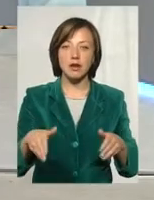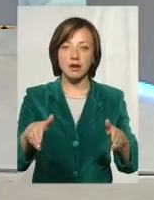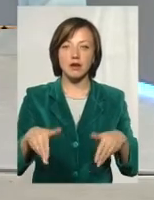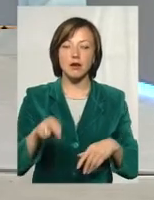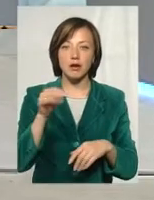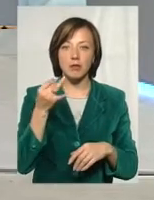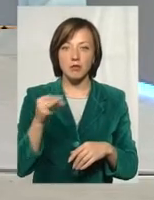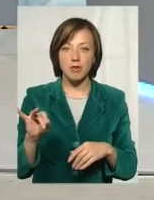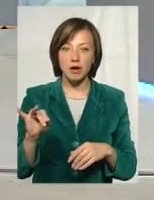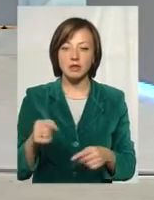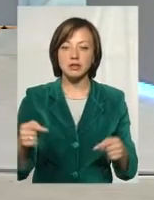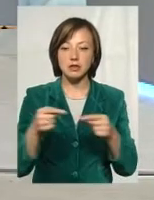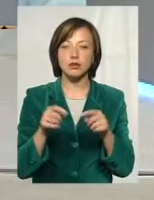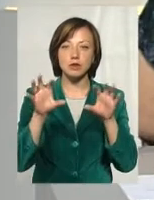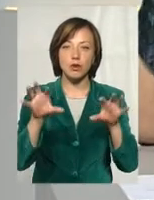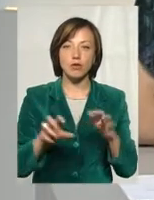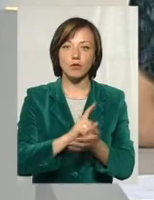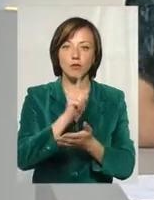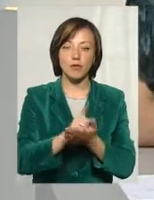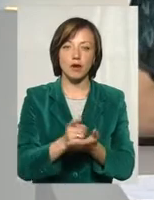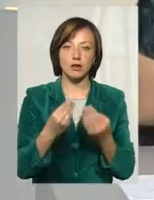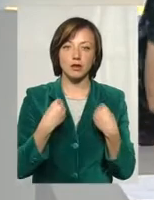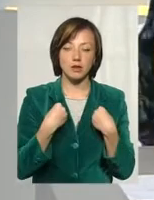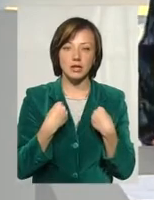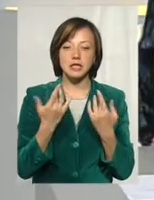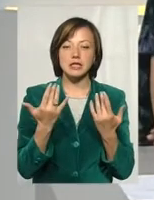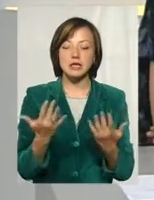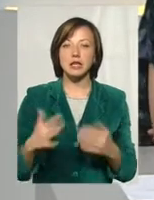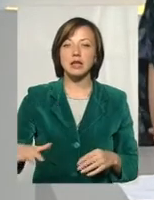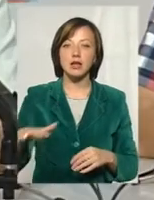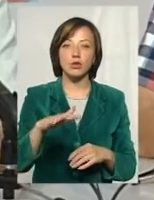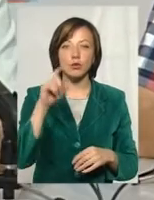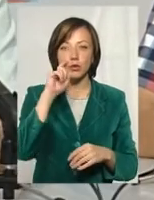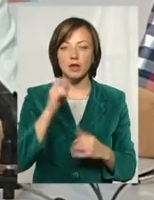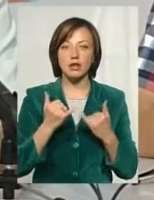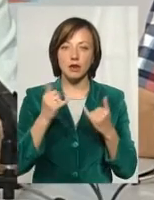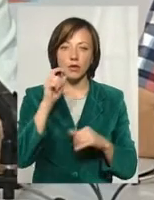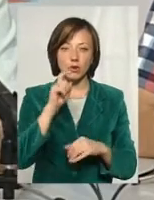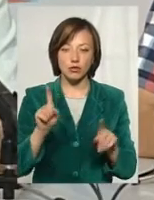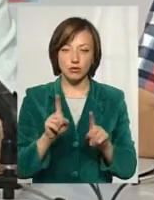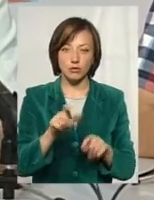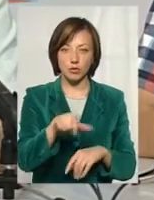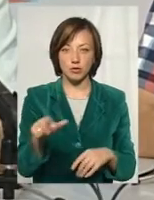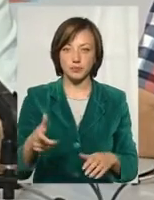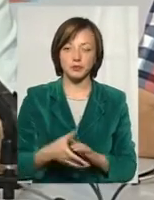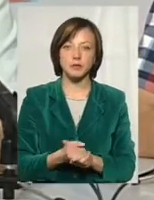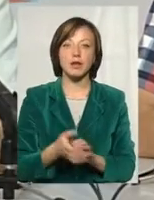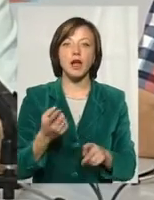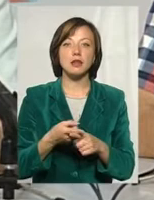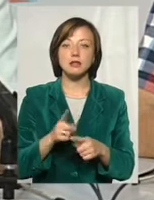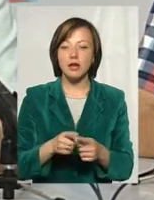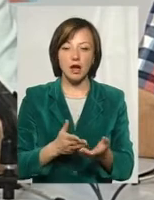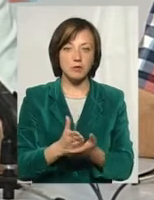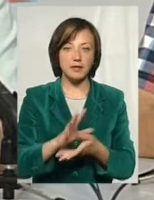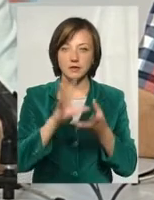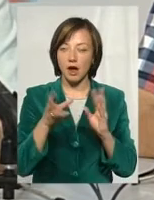згідно законів законодавства нам скільки дозволяється? Скільки території України потрібно для українців, звичайно, для того, щоб реалізувати це право? Цей аспект взагалі не